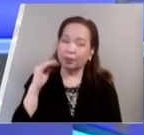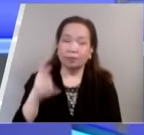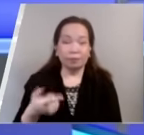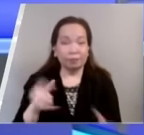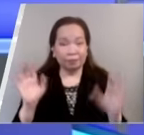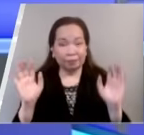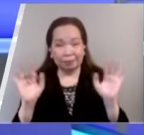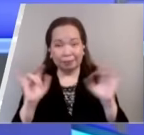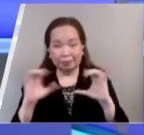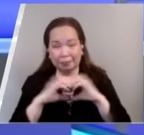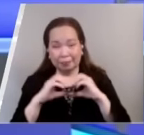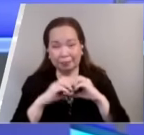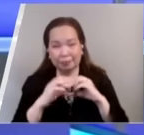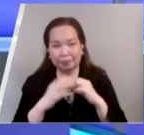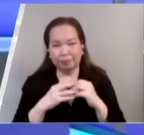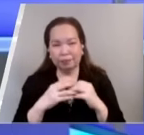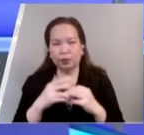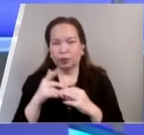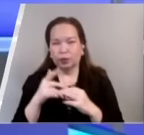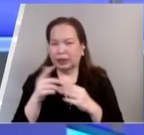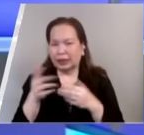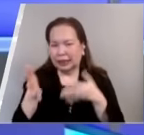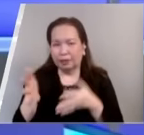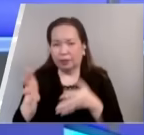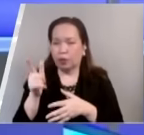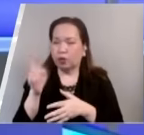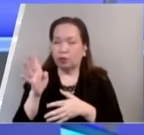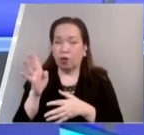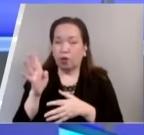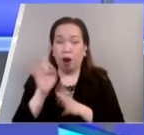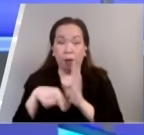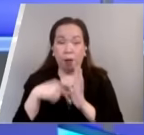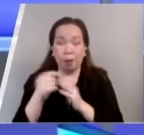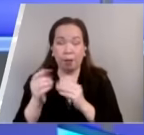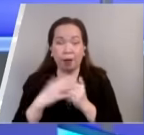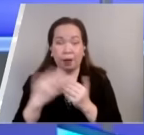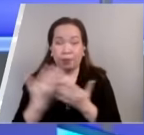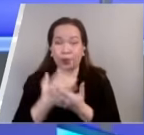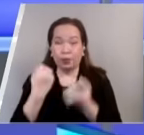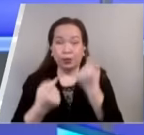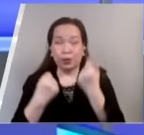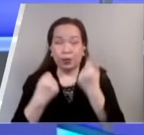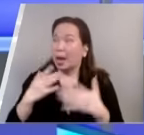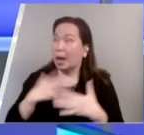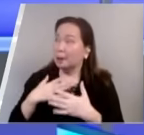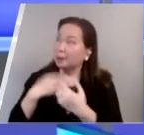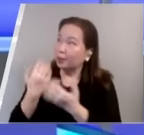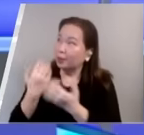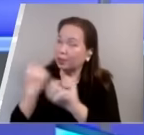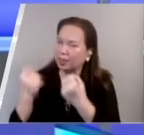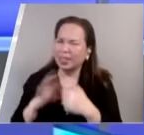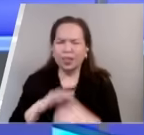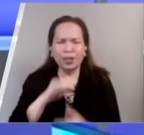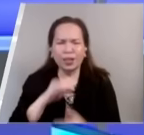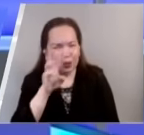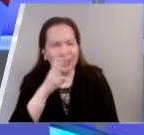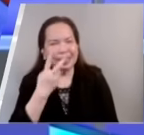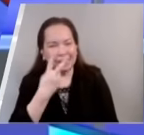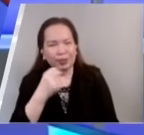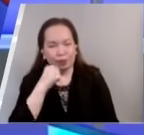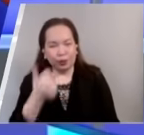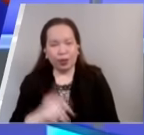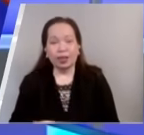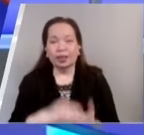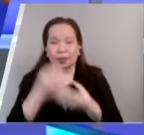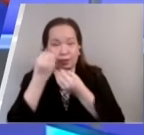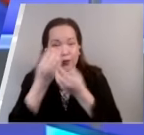24 Oras na lang 2024 na Happy New Year for makikita pa tayo bukas at yan ang mga balita ngayong